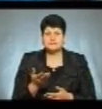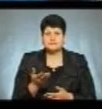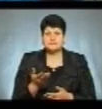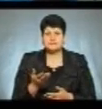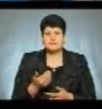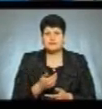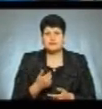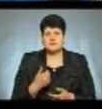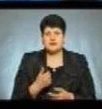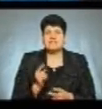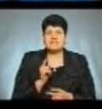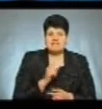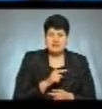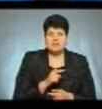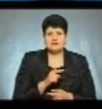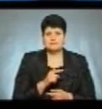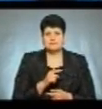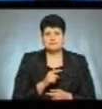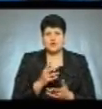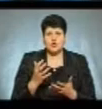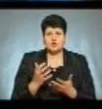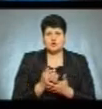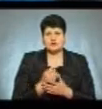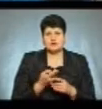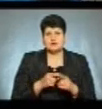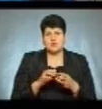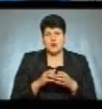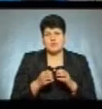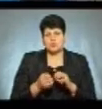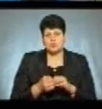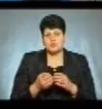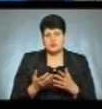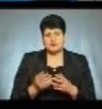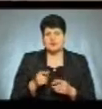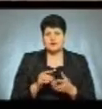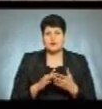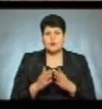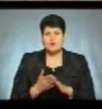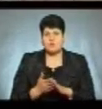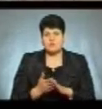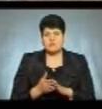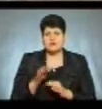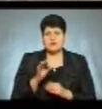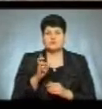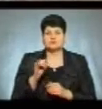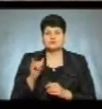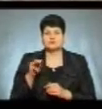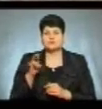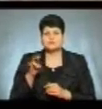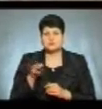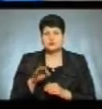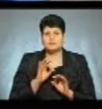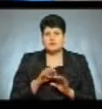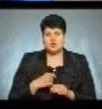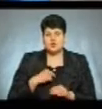ми і він досягнув такого результату в тих умовах. Олег Бунт розповів про спортивний